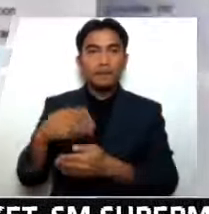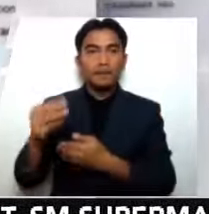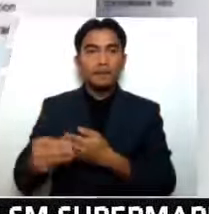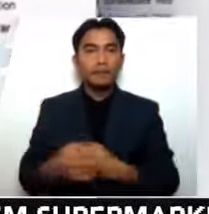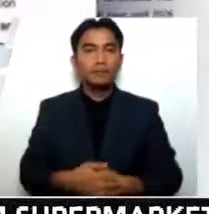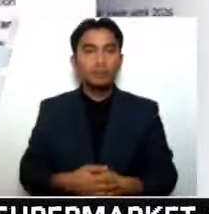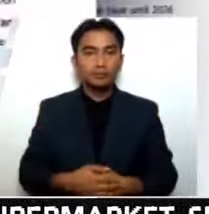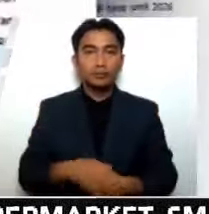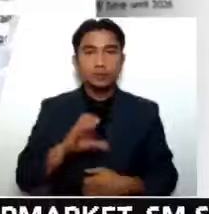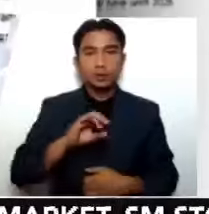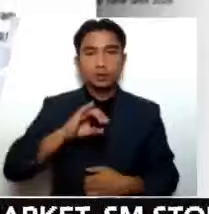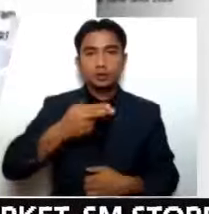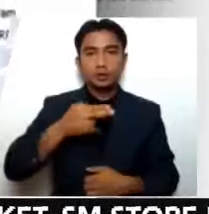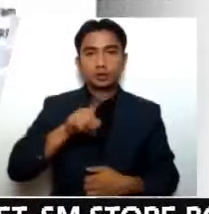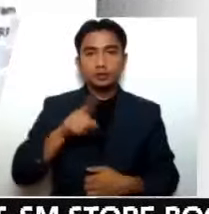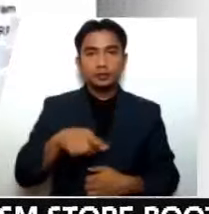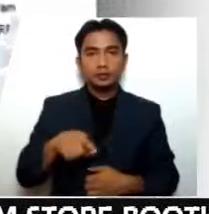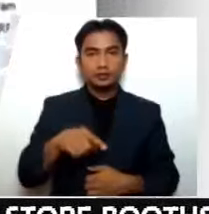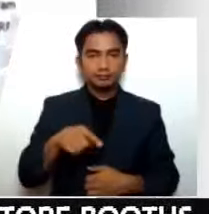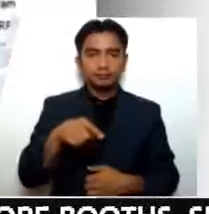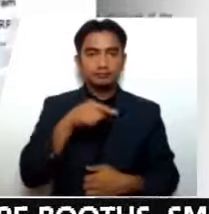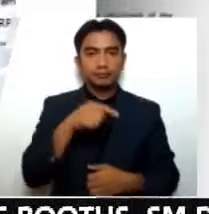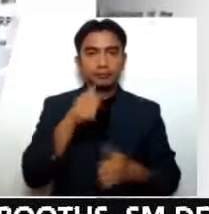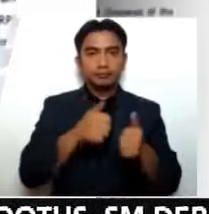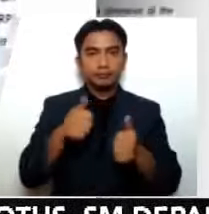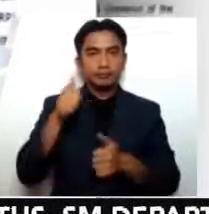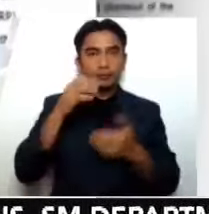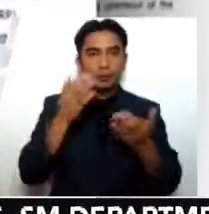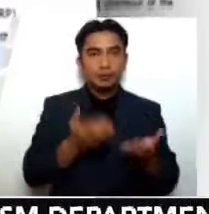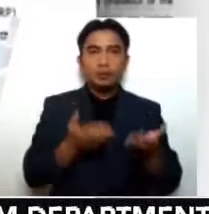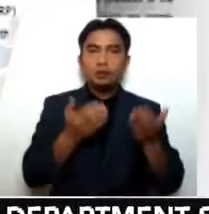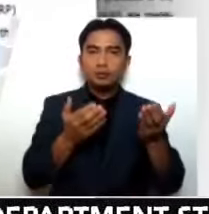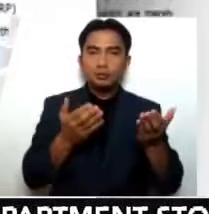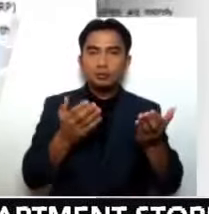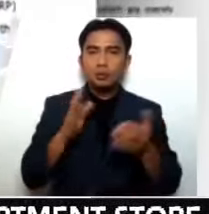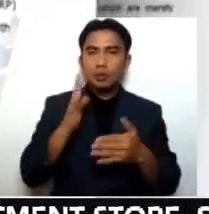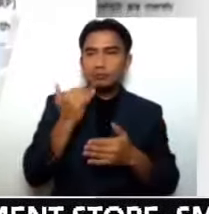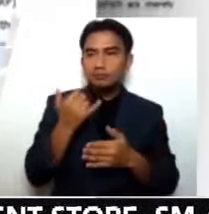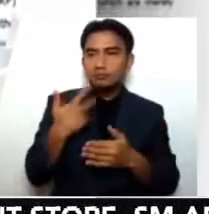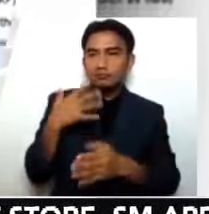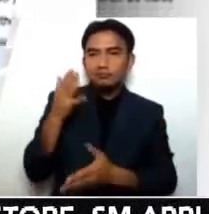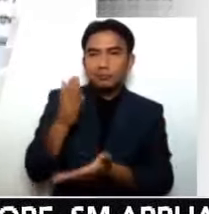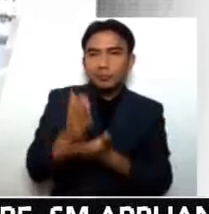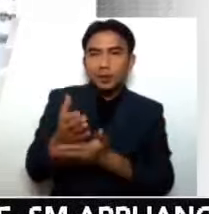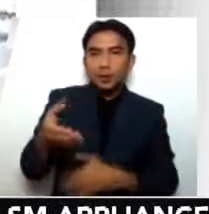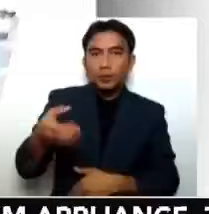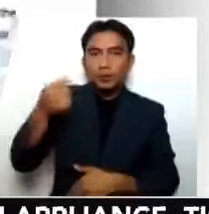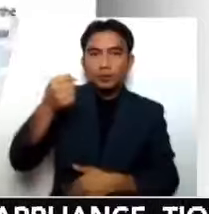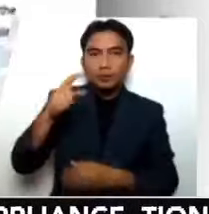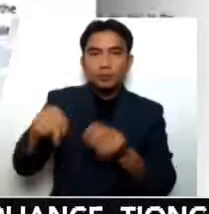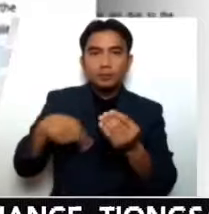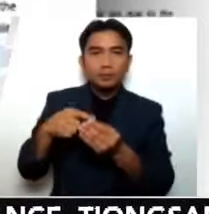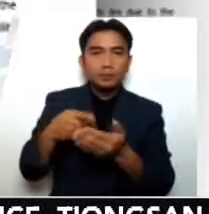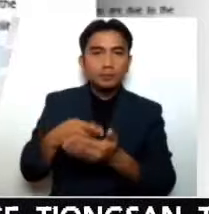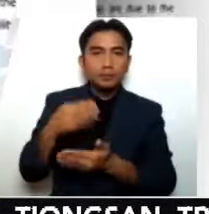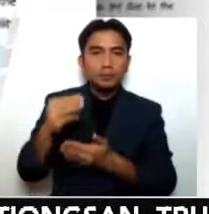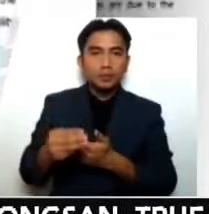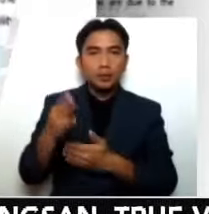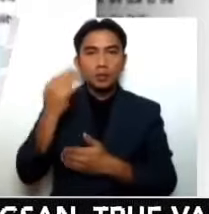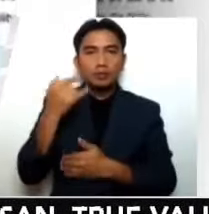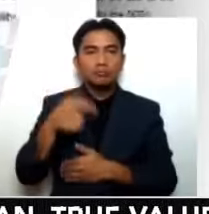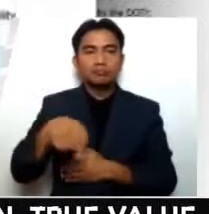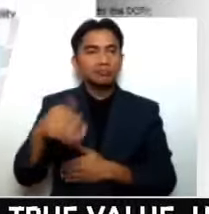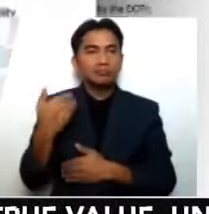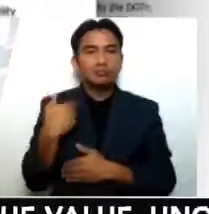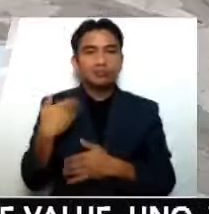nagrekomenda ng ihain ito para ipatigil muna ang programa habang hindi pa nare-resolve ang ilang issue ng mga jeepney driver